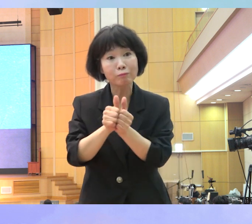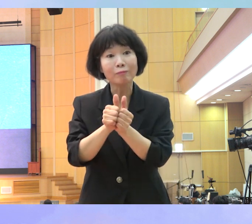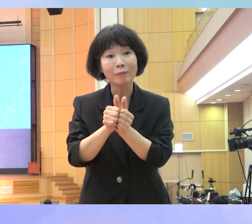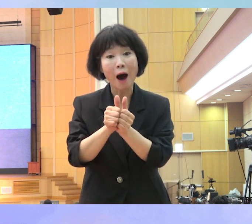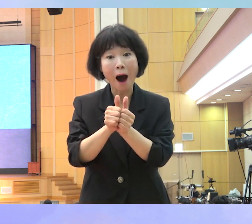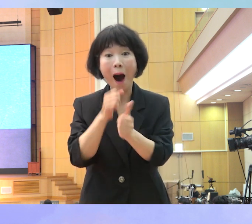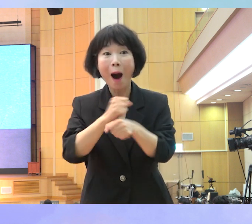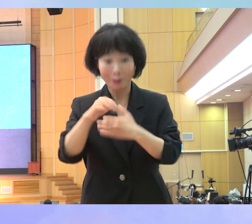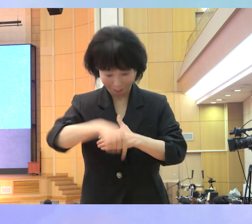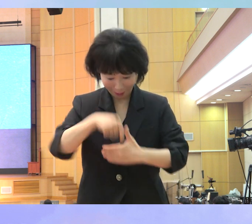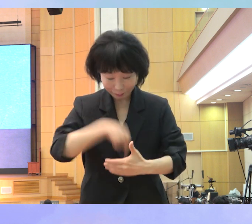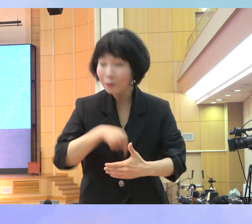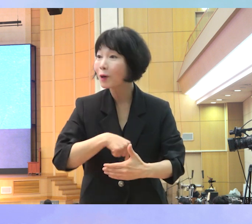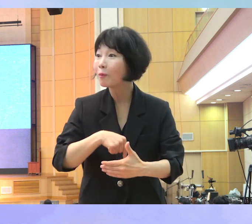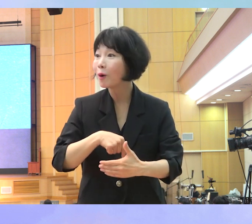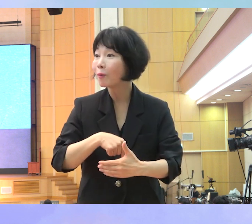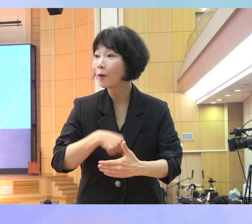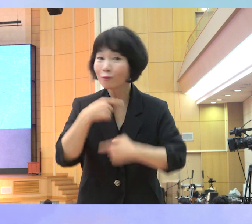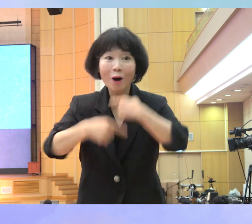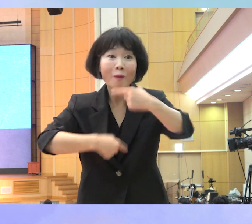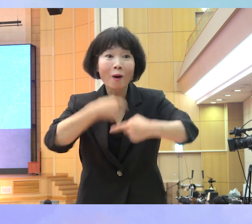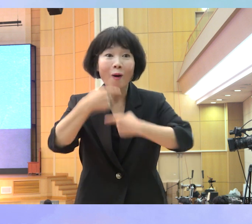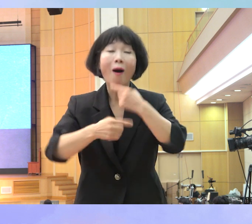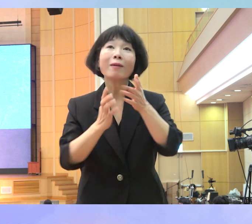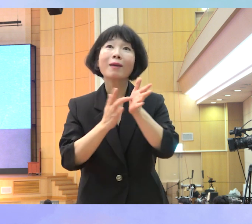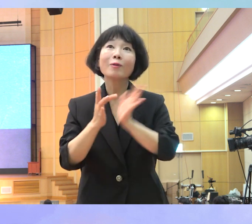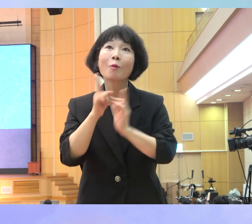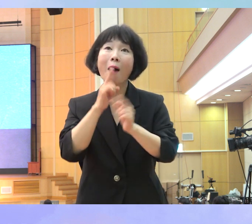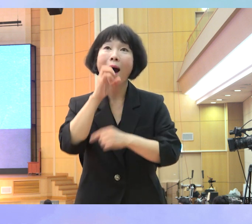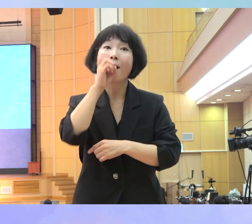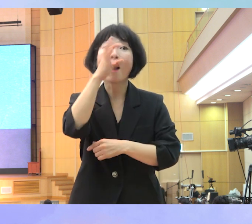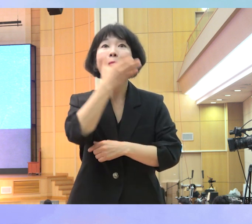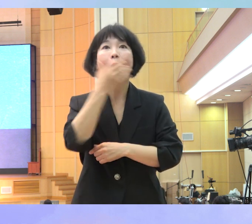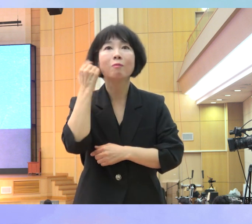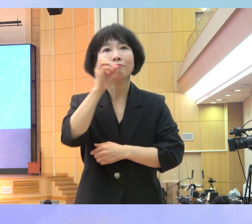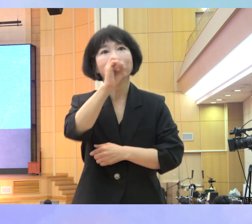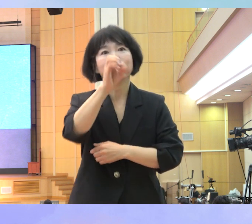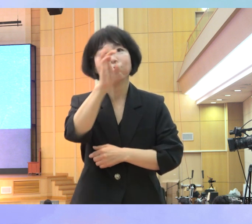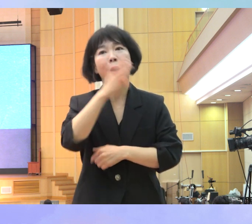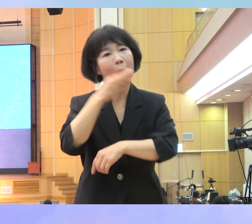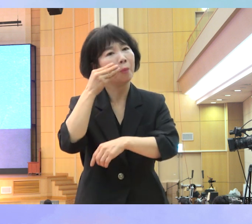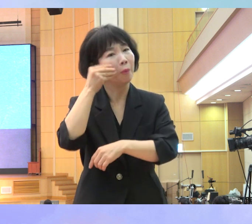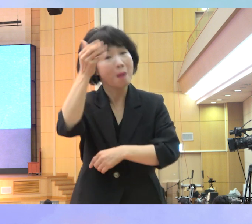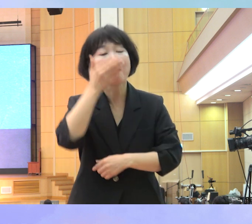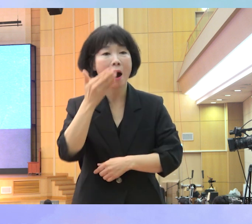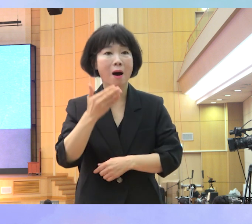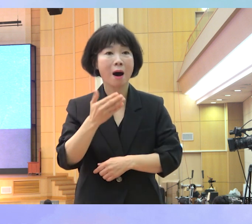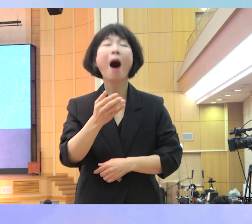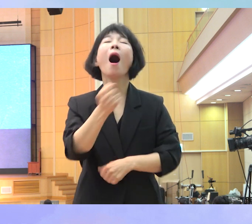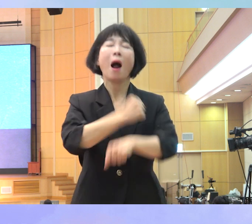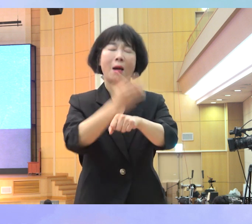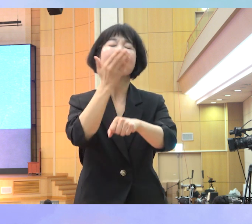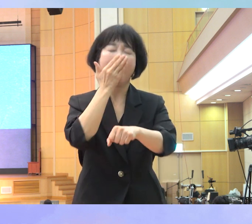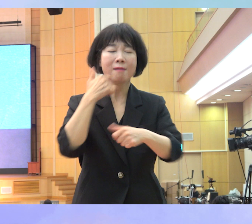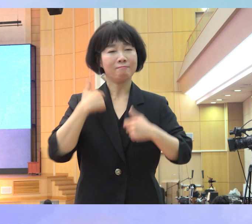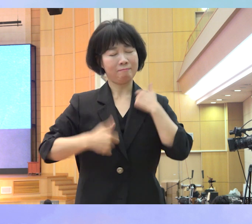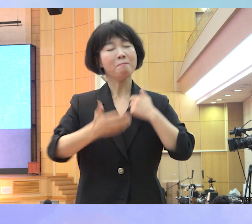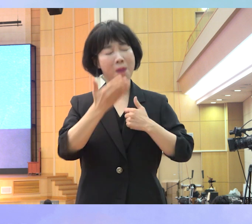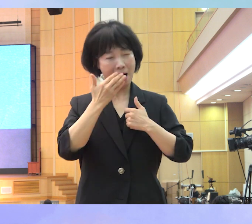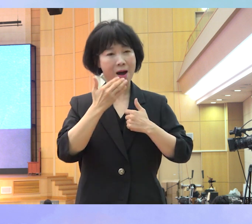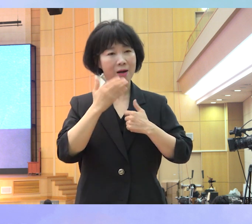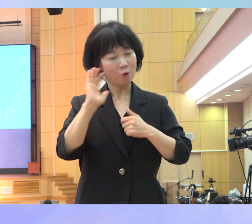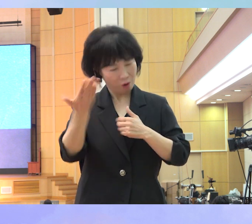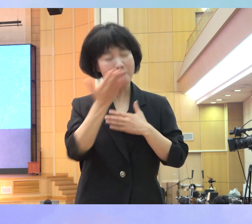충만하면 내 입에서 무슨 말이 나와요? 예수의 말이 나오지요. 복음의 말이 나오지요. 긍정의 말이 나오지요. 기쁨의